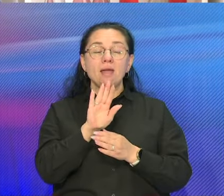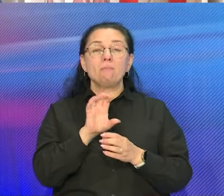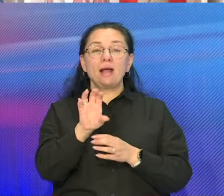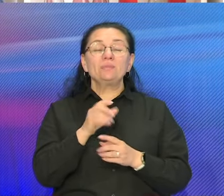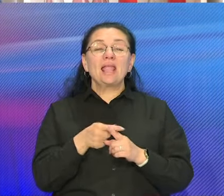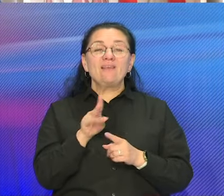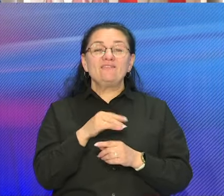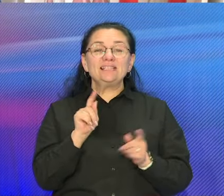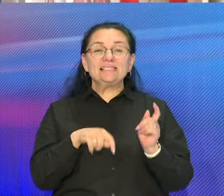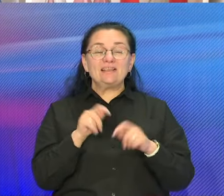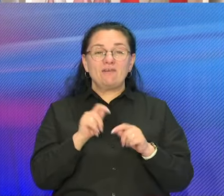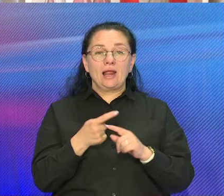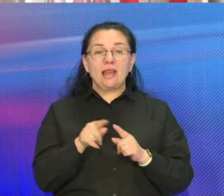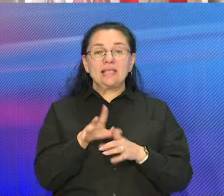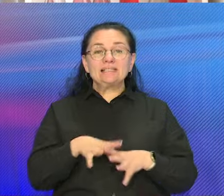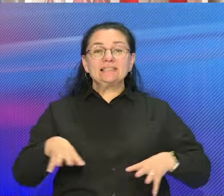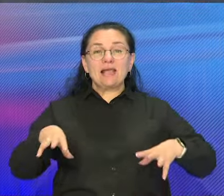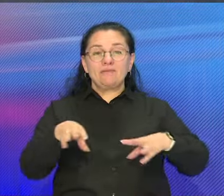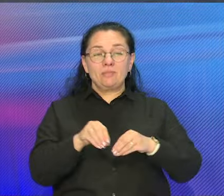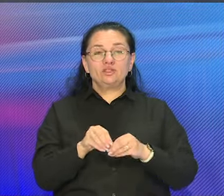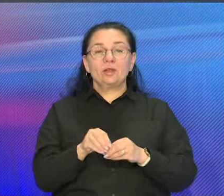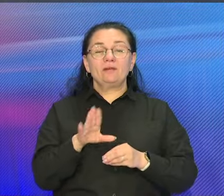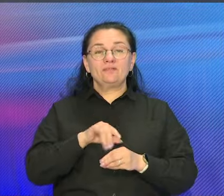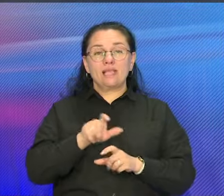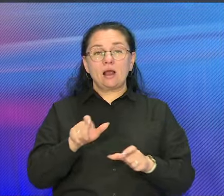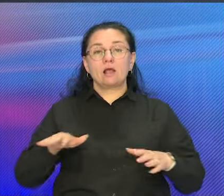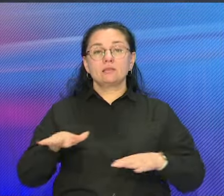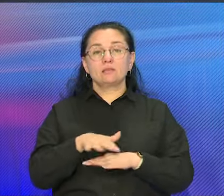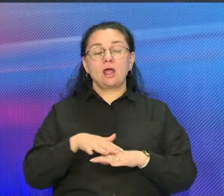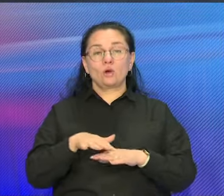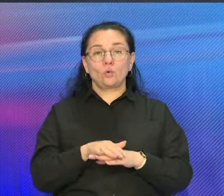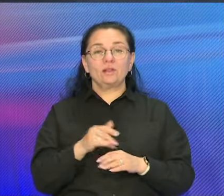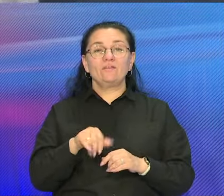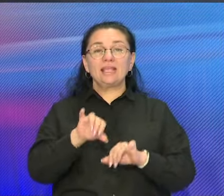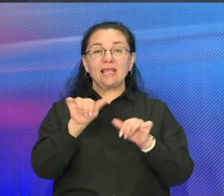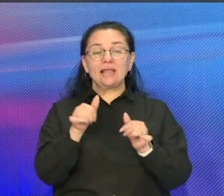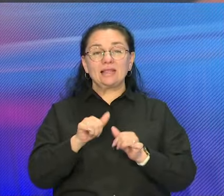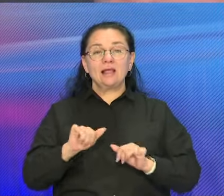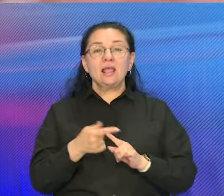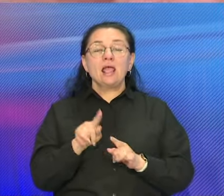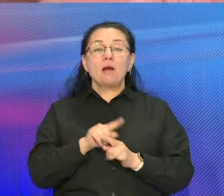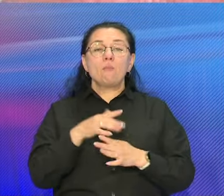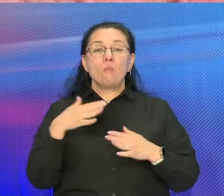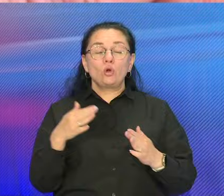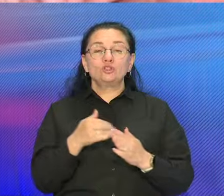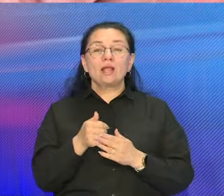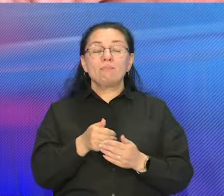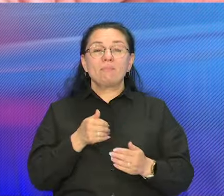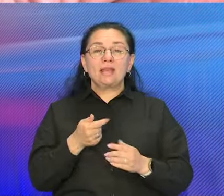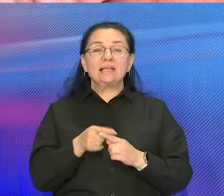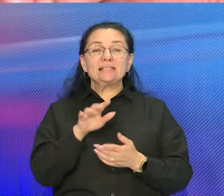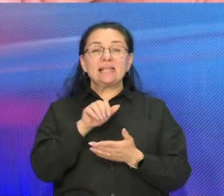жадання і яднання народу, які живуть у Беларусі Распрацовкой дизайну прыза, як і пероважной більшості попярэдніх,